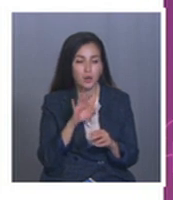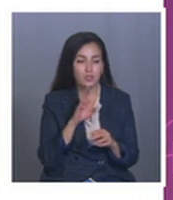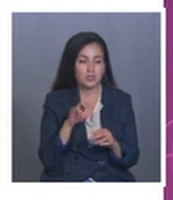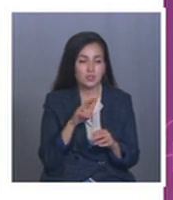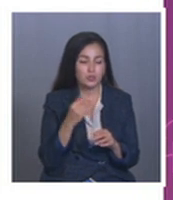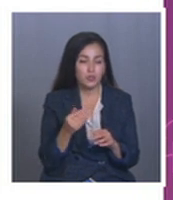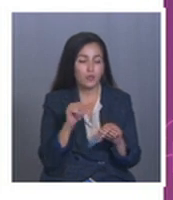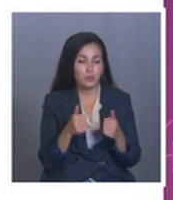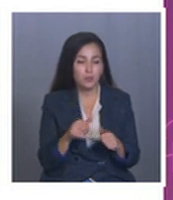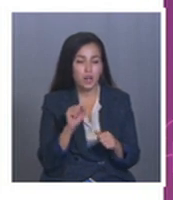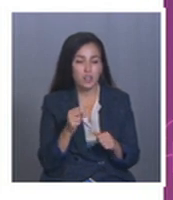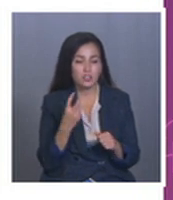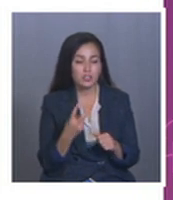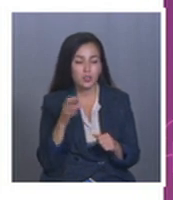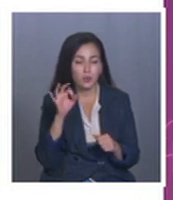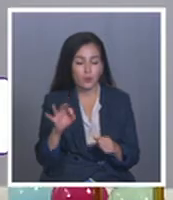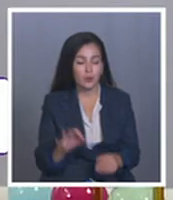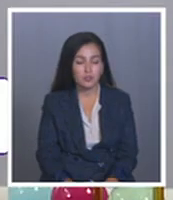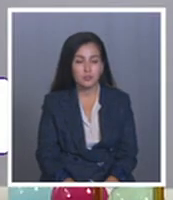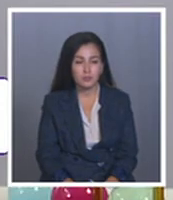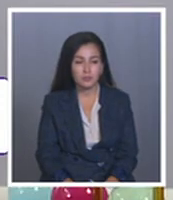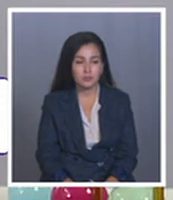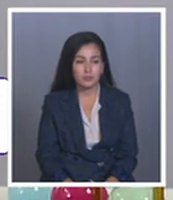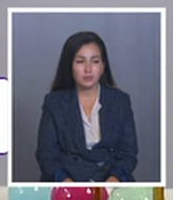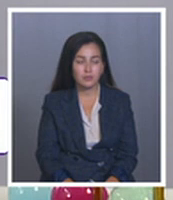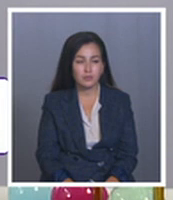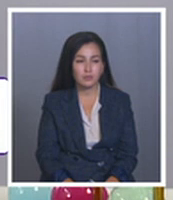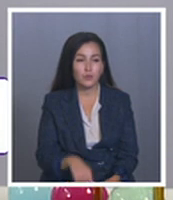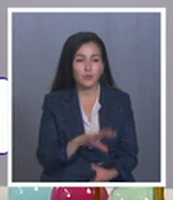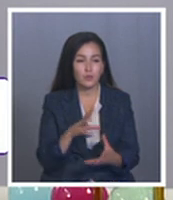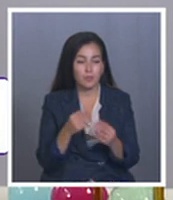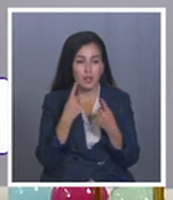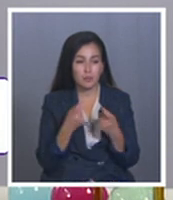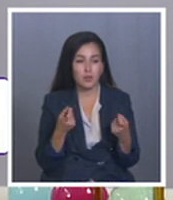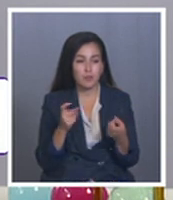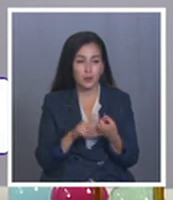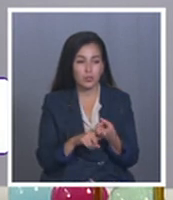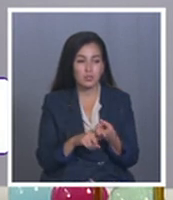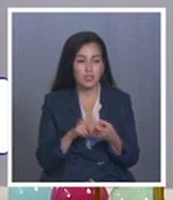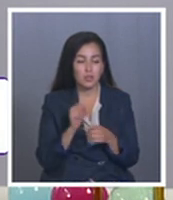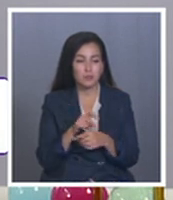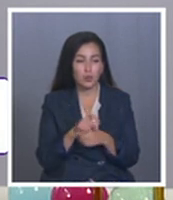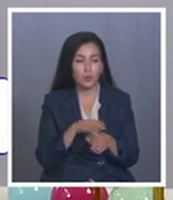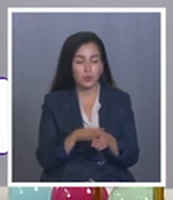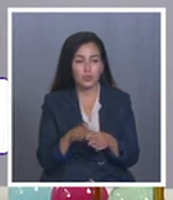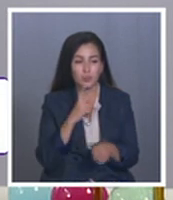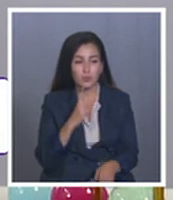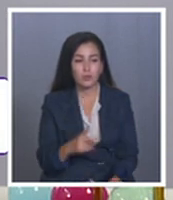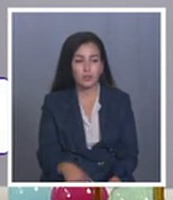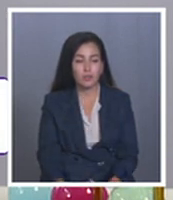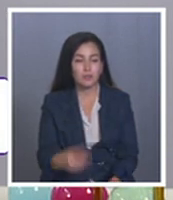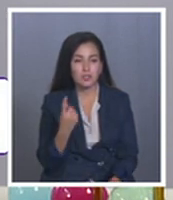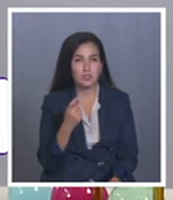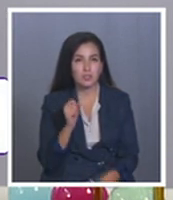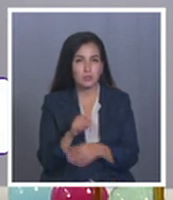формуласы H2O болады. Осы мәліметтер бойынша келесі тапсырманы орындап көрейік. Бірінші